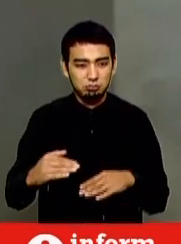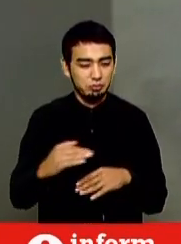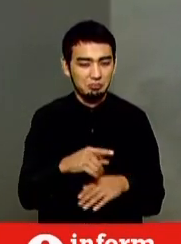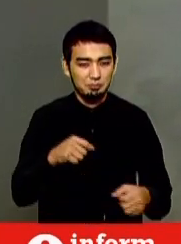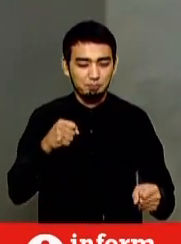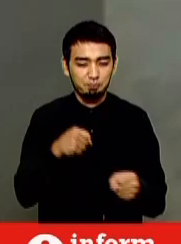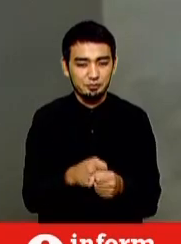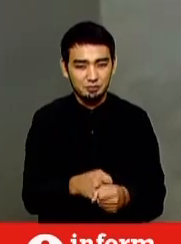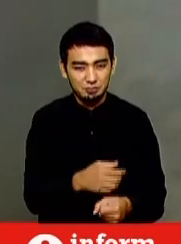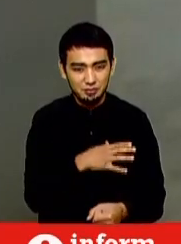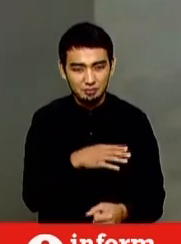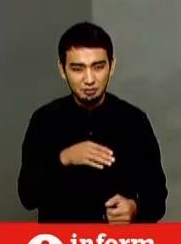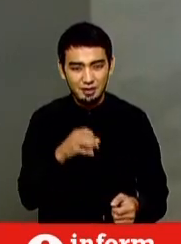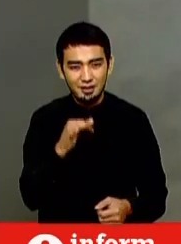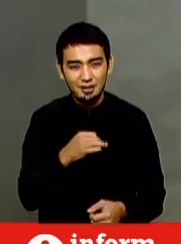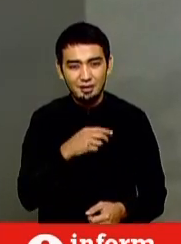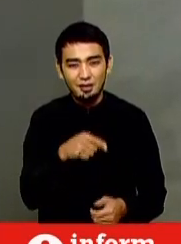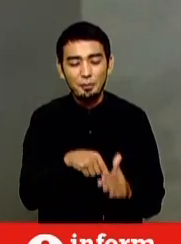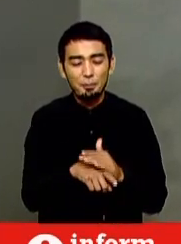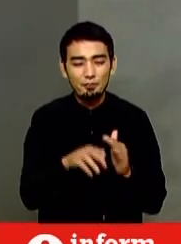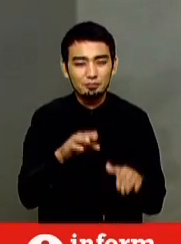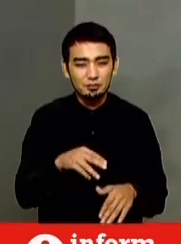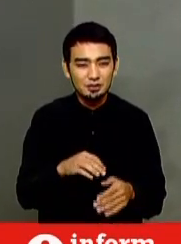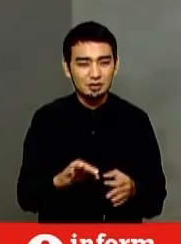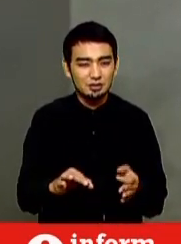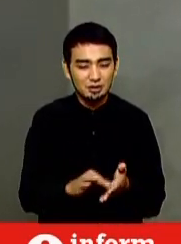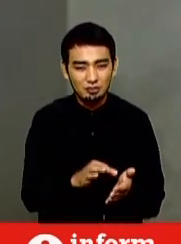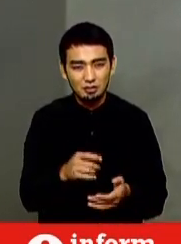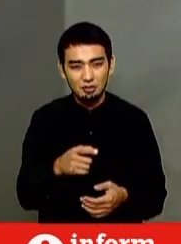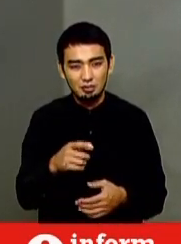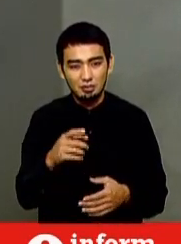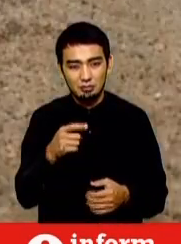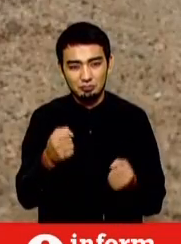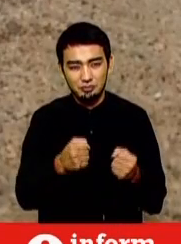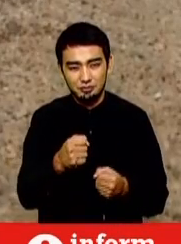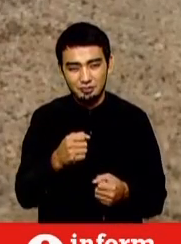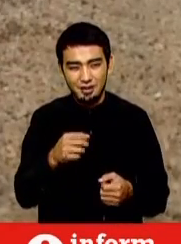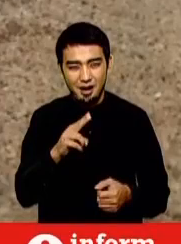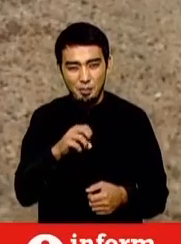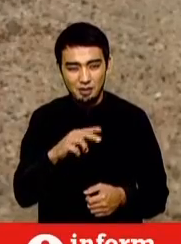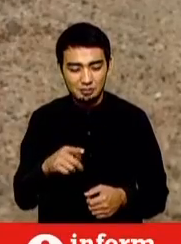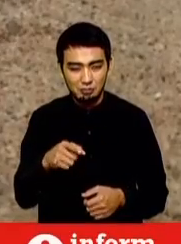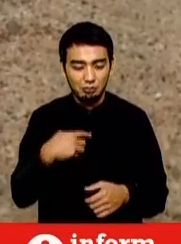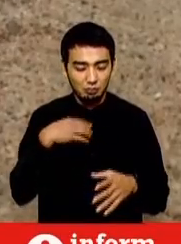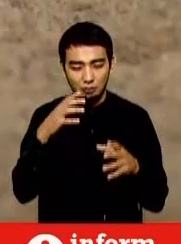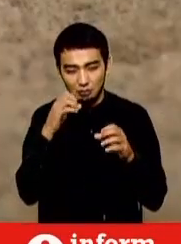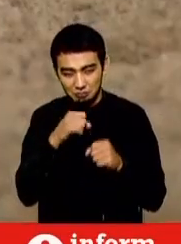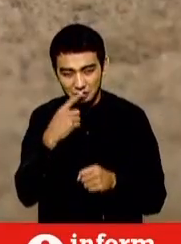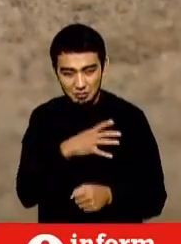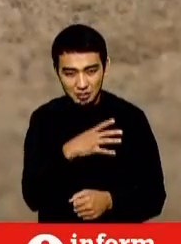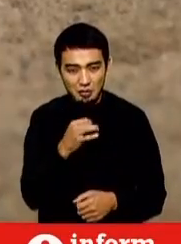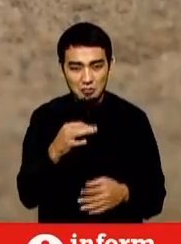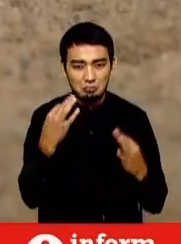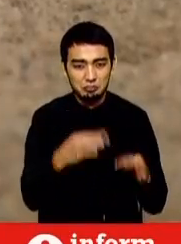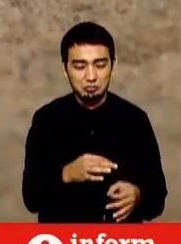кеткен. Оқиға орнынан қамауға алынған күдікті бірден өзінің ұйықтап кеткенін мойындаған. Алайда неге екенін полиция қолхатпен күдіктіні